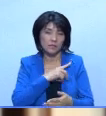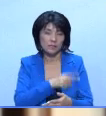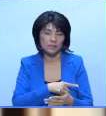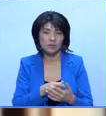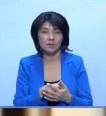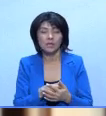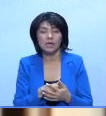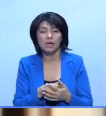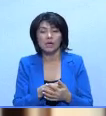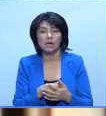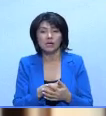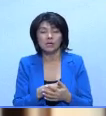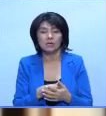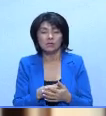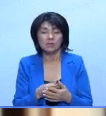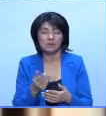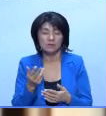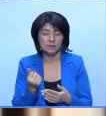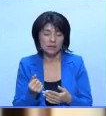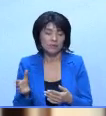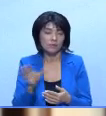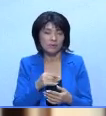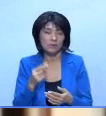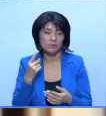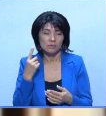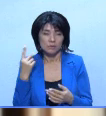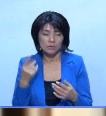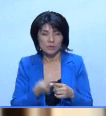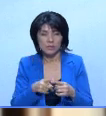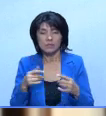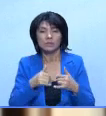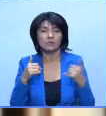естественно все в природе развивается